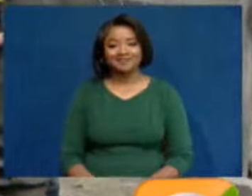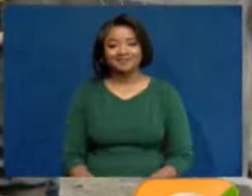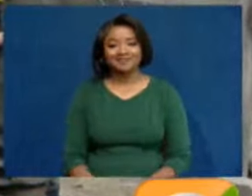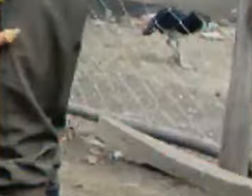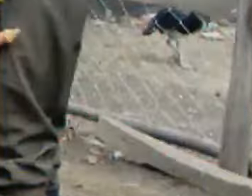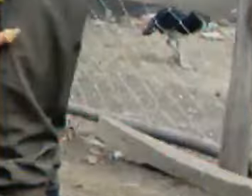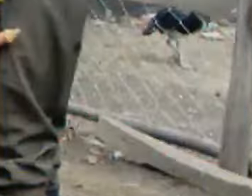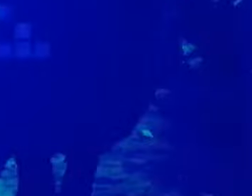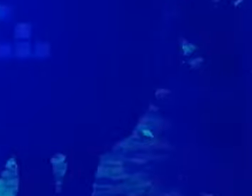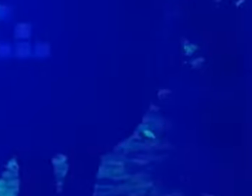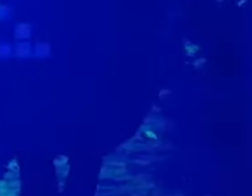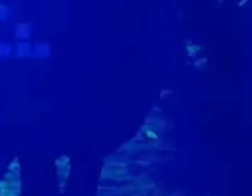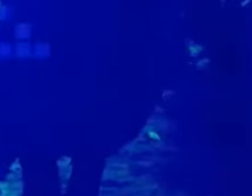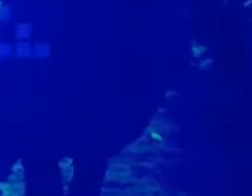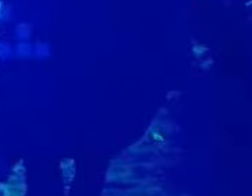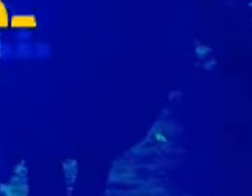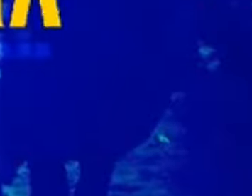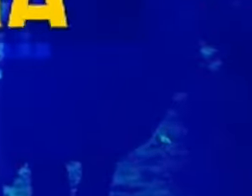Citizen.